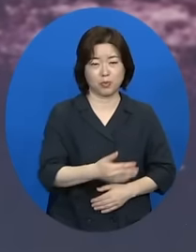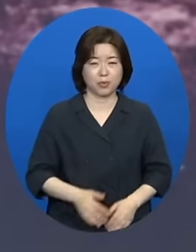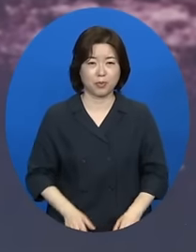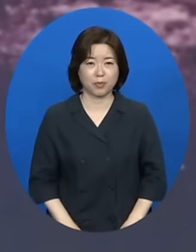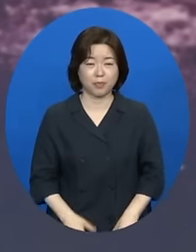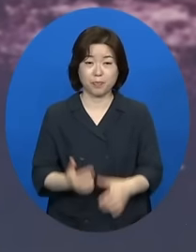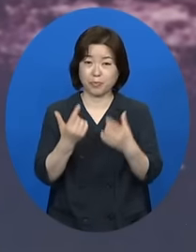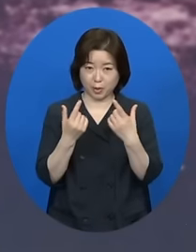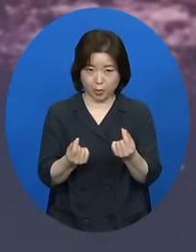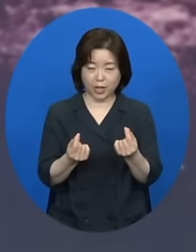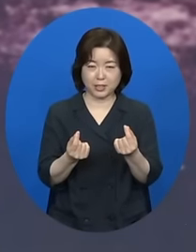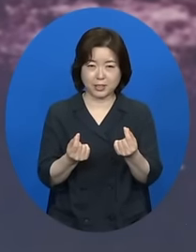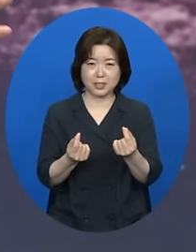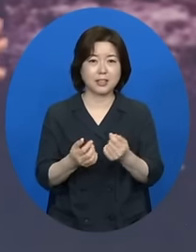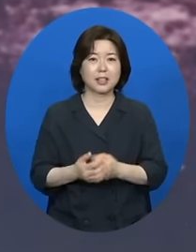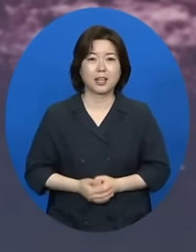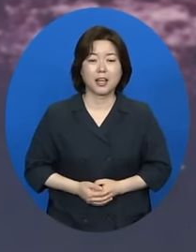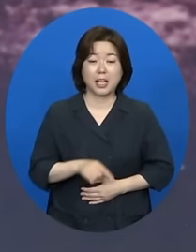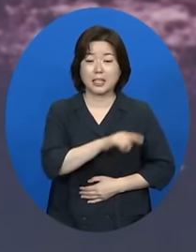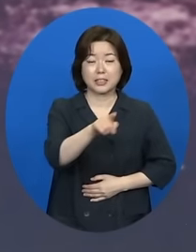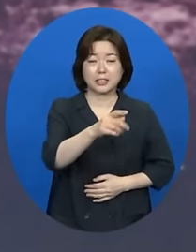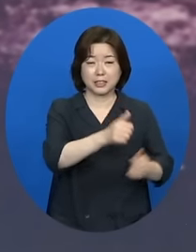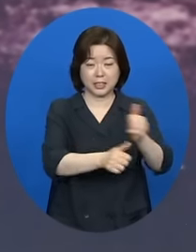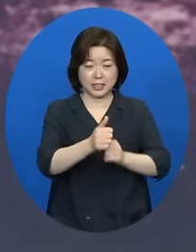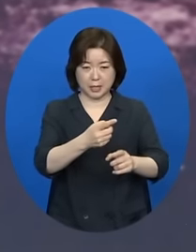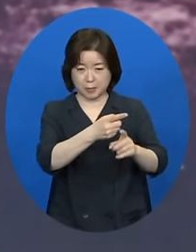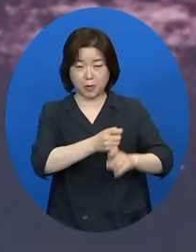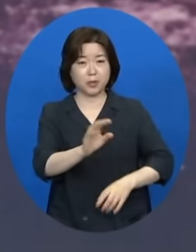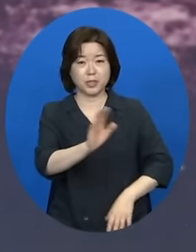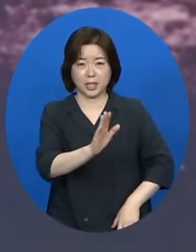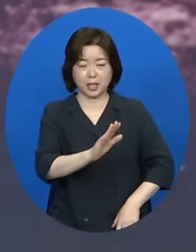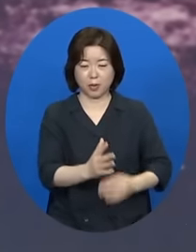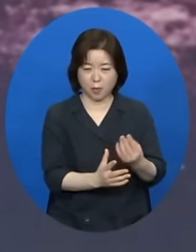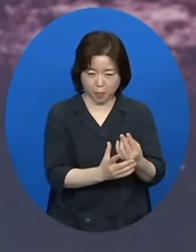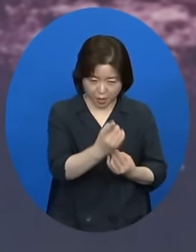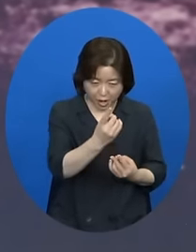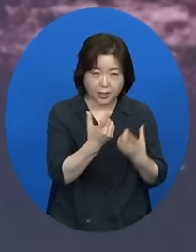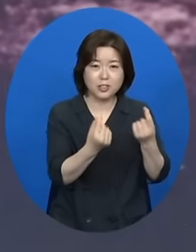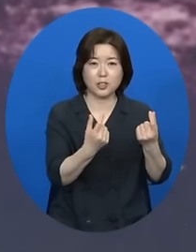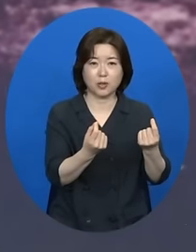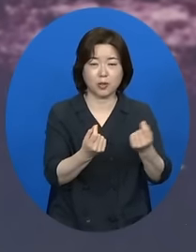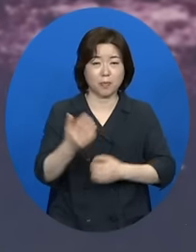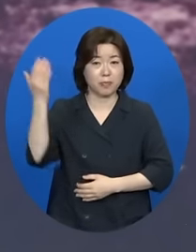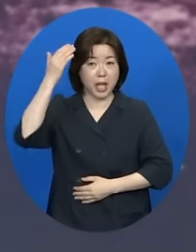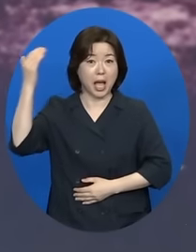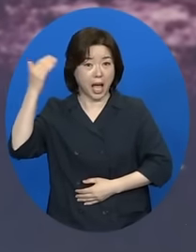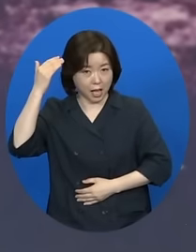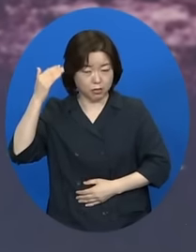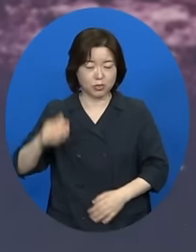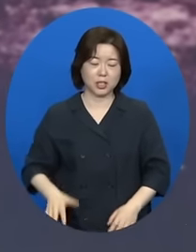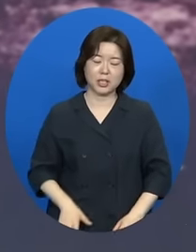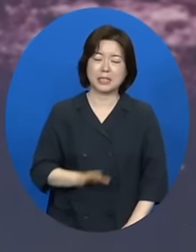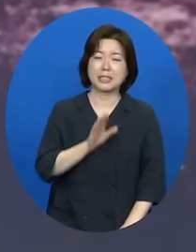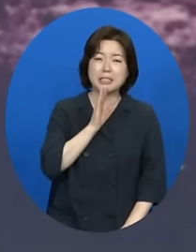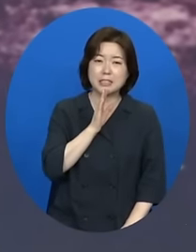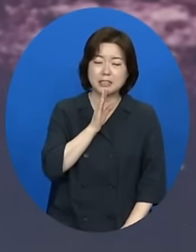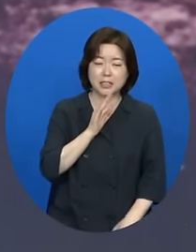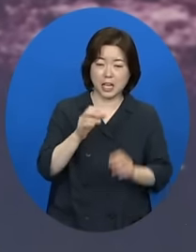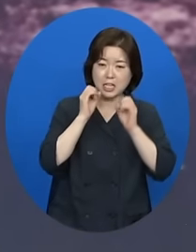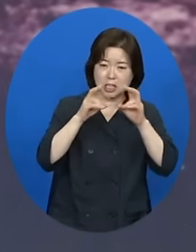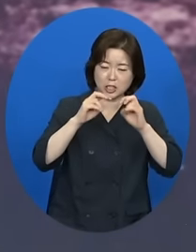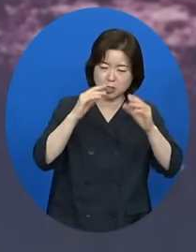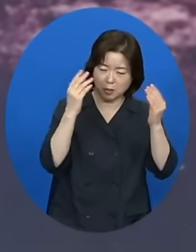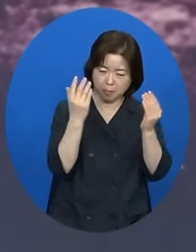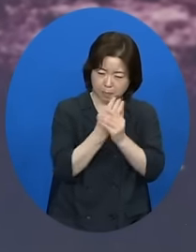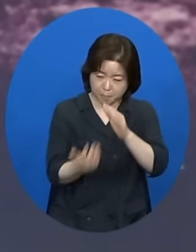마찬가지로 저는 그들의 자녀들이 원수를 믿지 않았고 환화가 되었던 것처럼 대한민국이 진정 선교